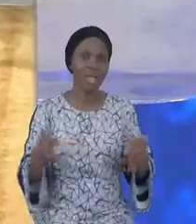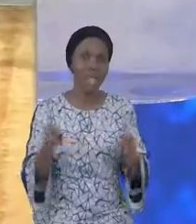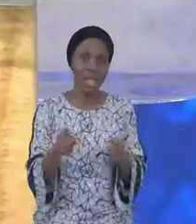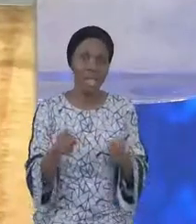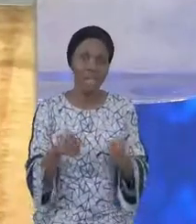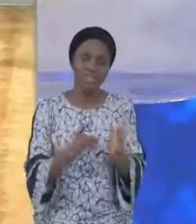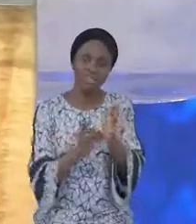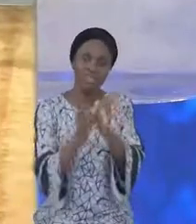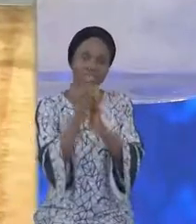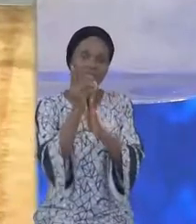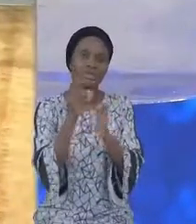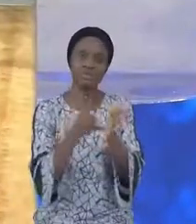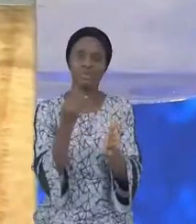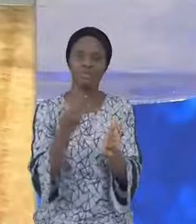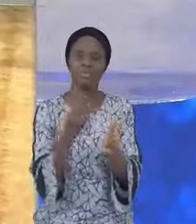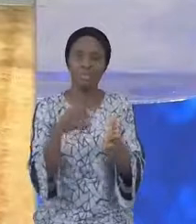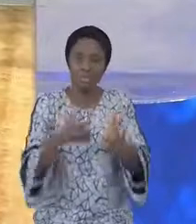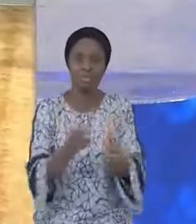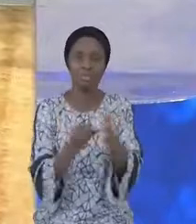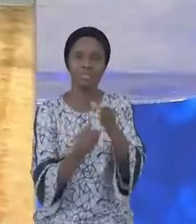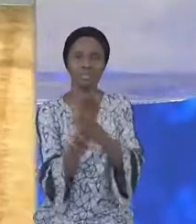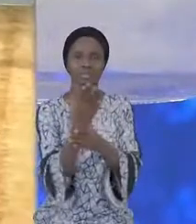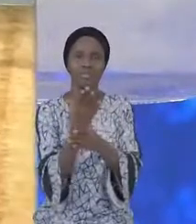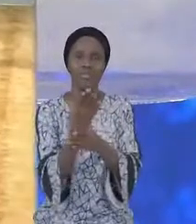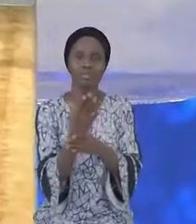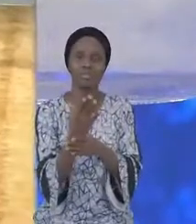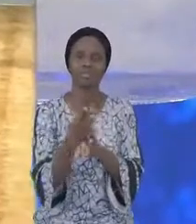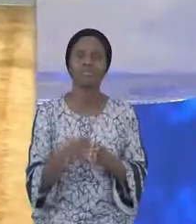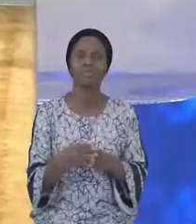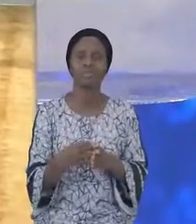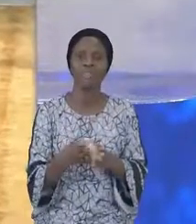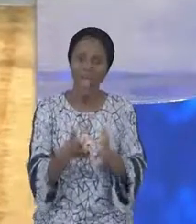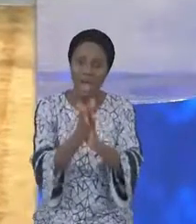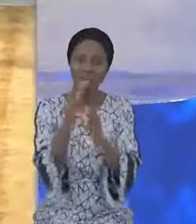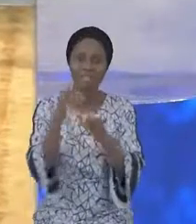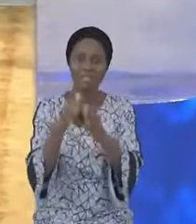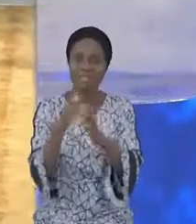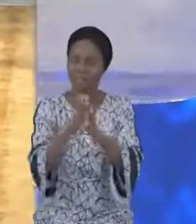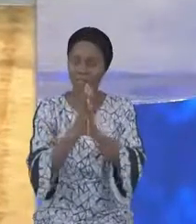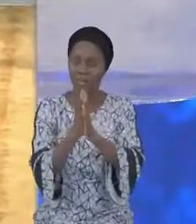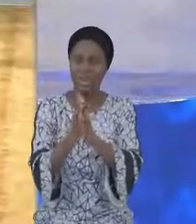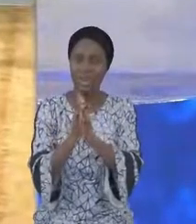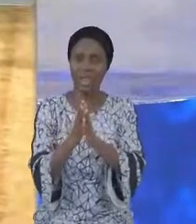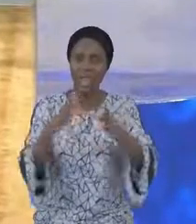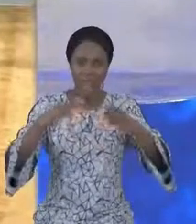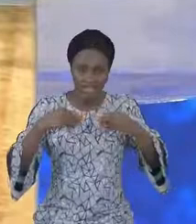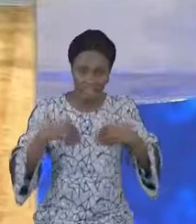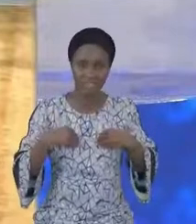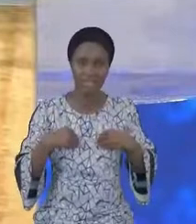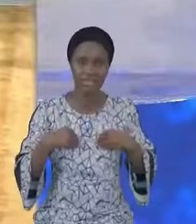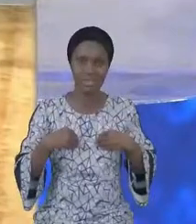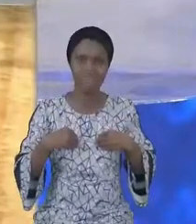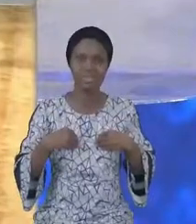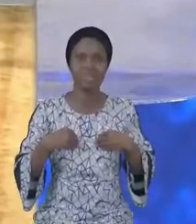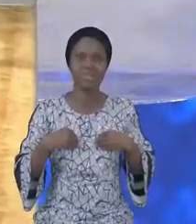Cette nature divine, le développement et la croissance, demande en prière, accepte. Il